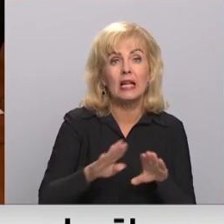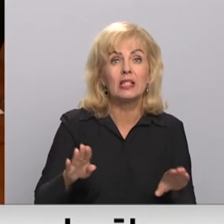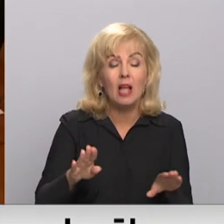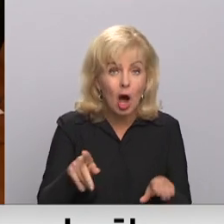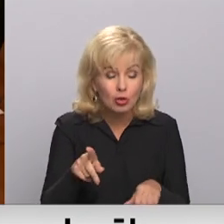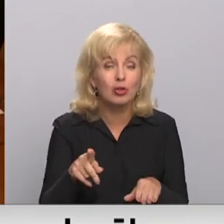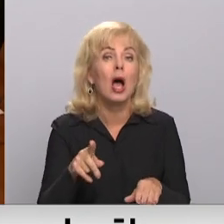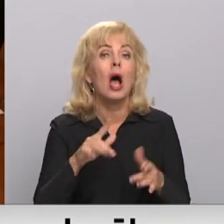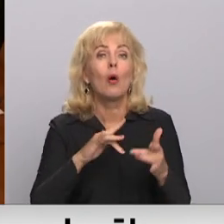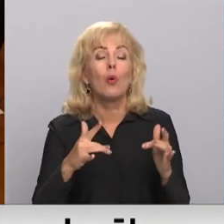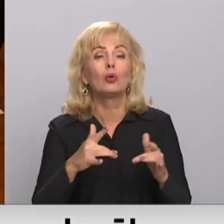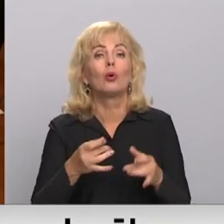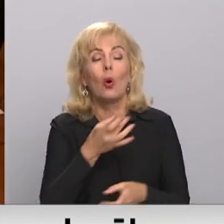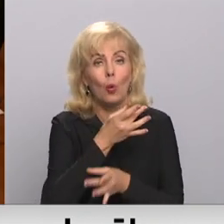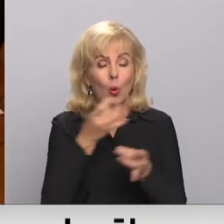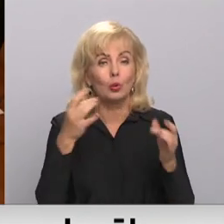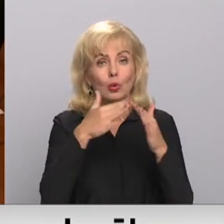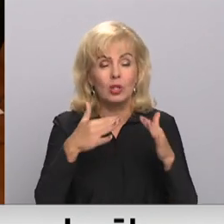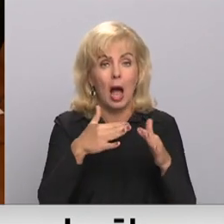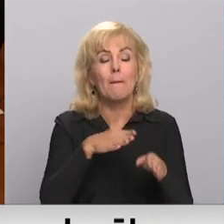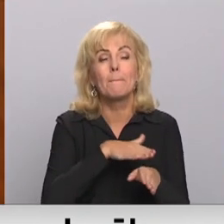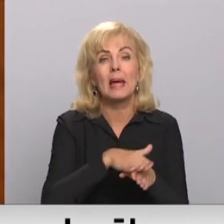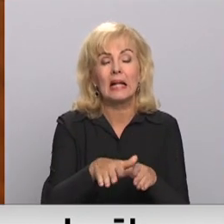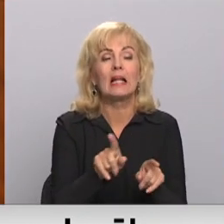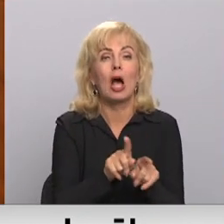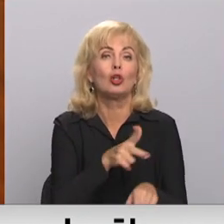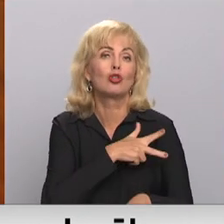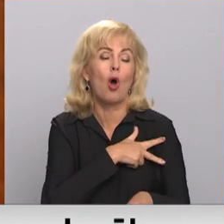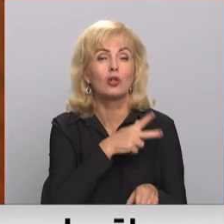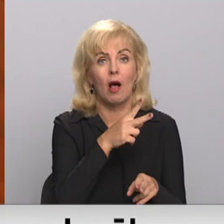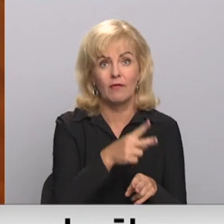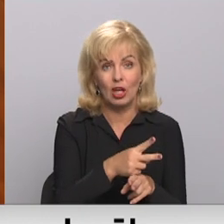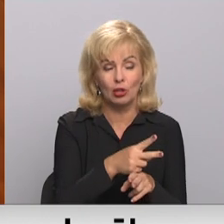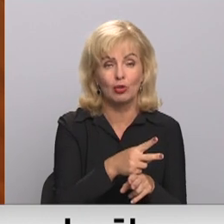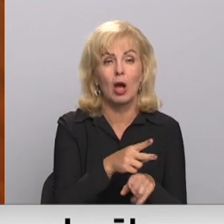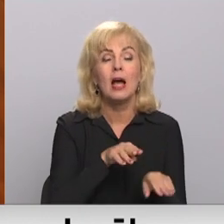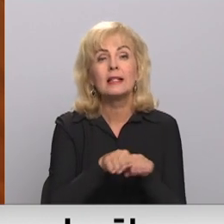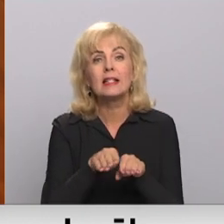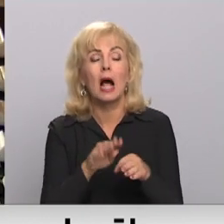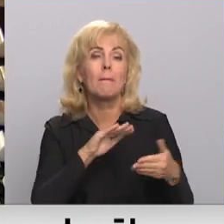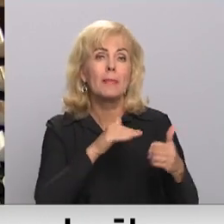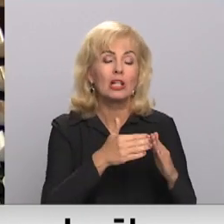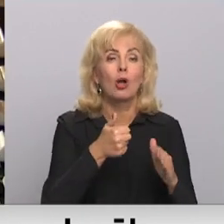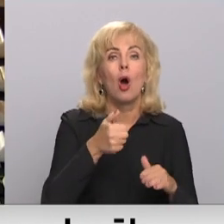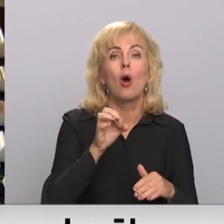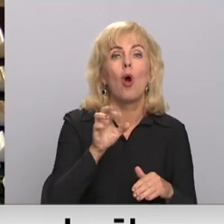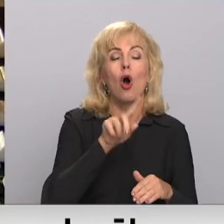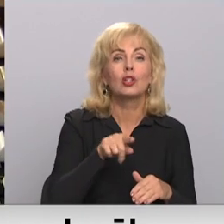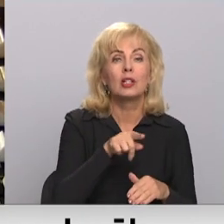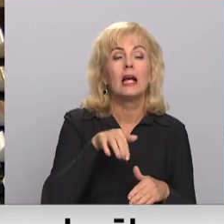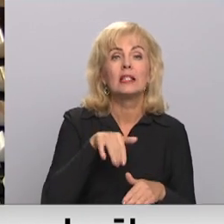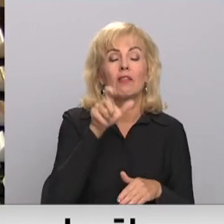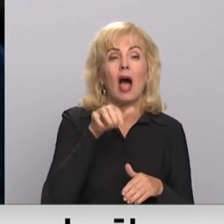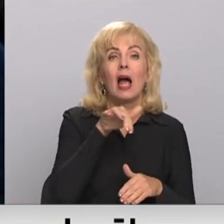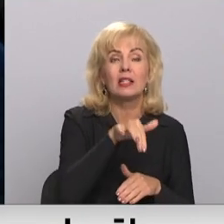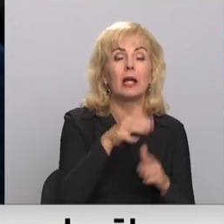jo kultūras nams pilda arī nozīmīgu sociālo funkciju. Mēs salīdzinājām ar pilsētu, ar Goru, to tī cilvēks laizīt, tu esi